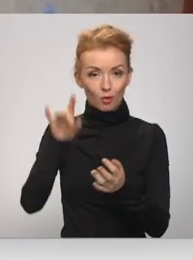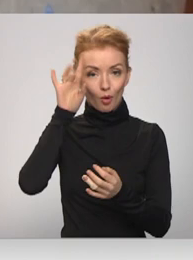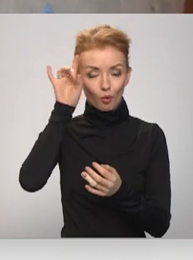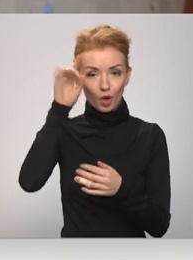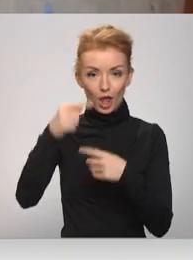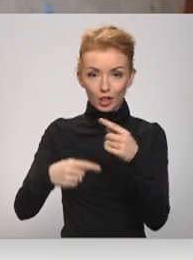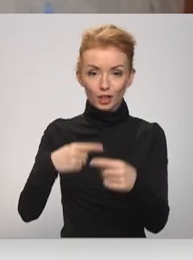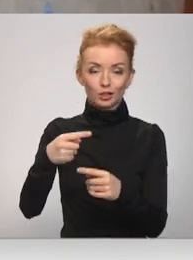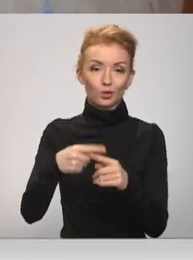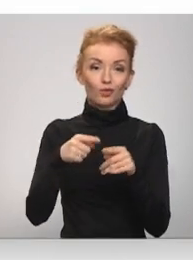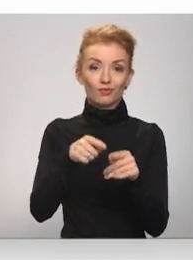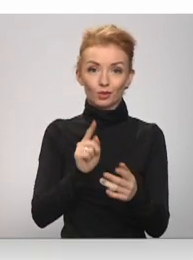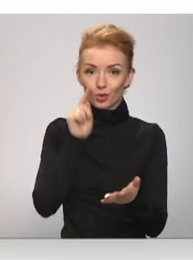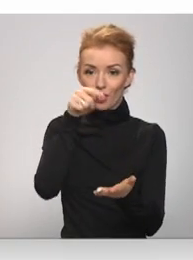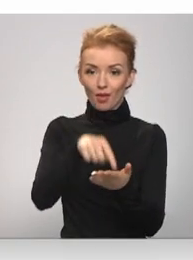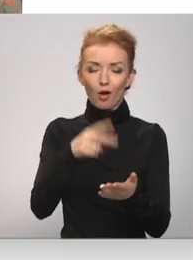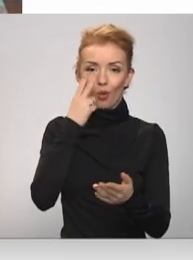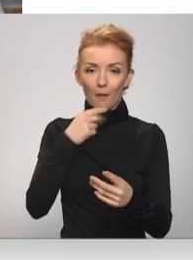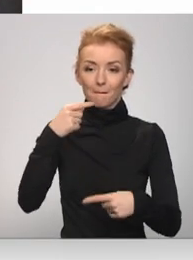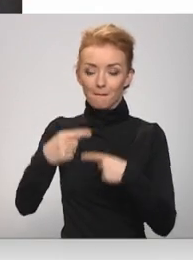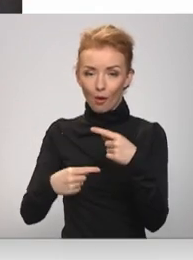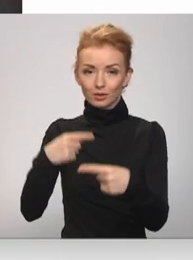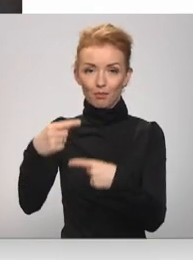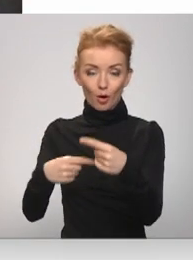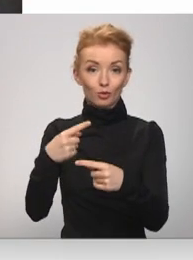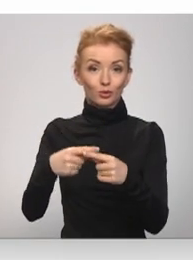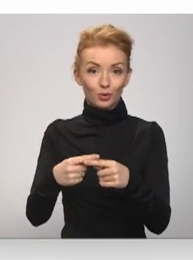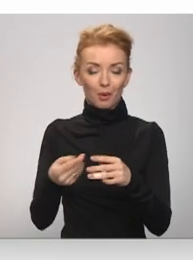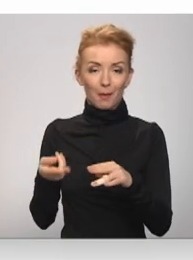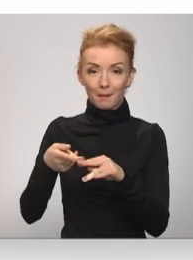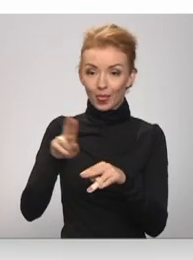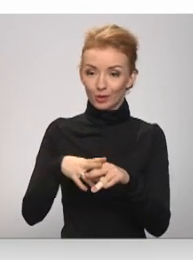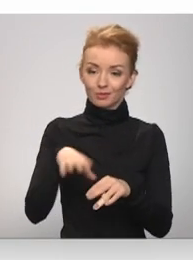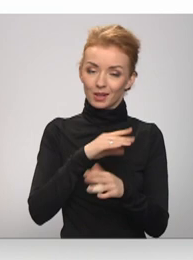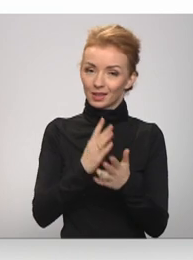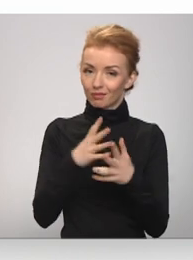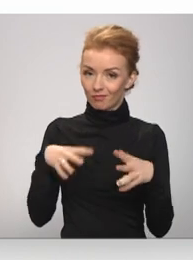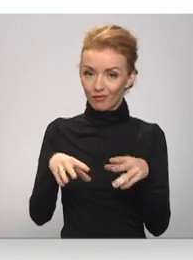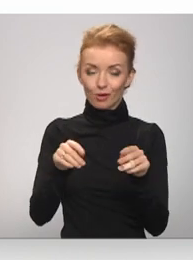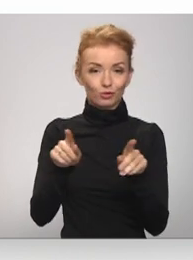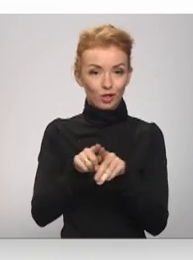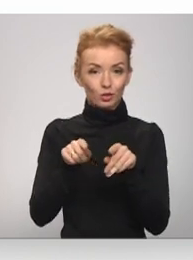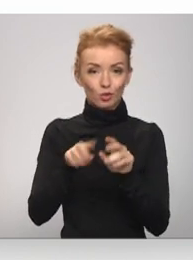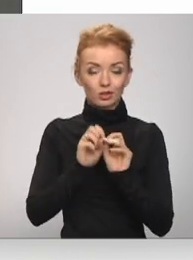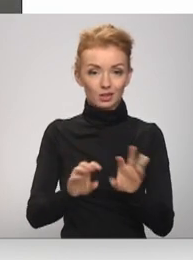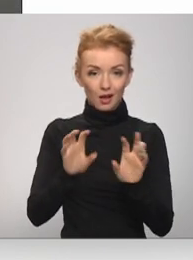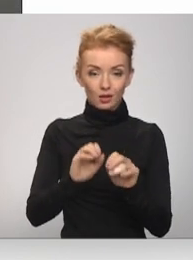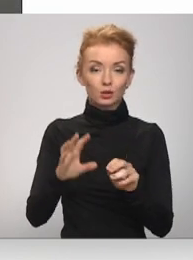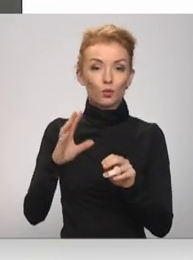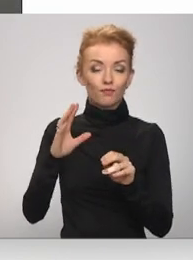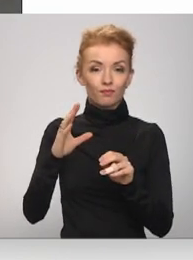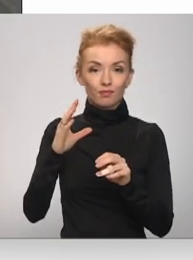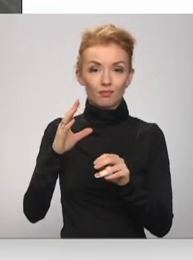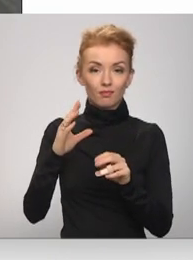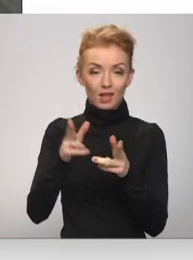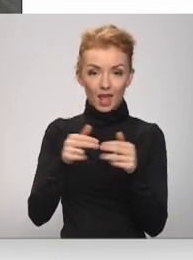ar to tas nonāk no paudzes paudzē. Un kā papildus vēl mēs esam veikuši šo stāstu audio